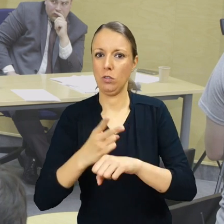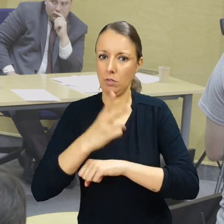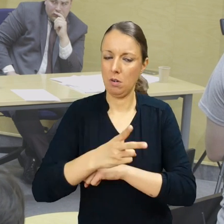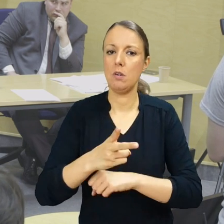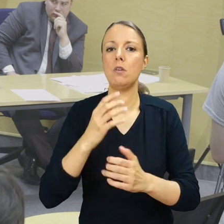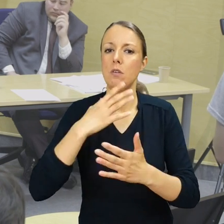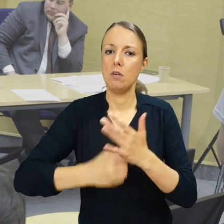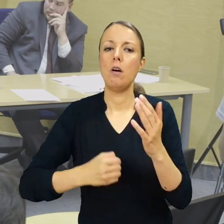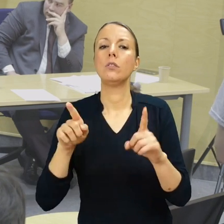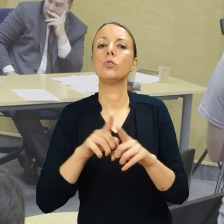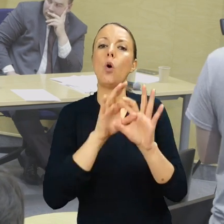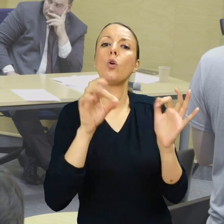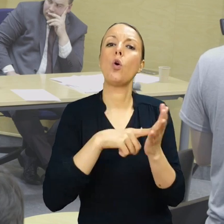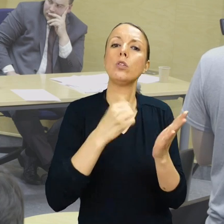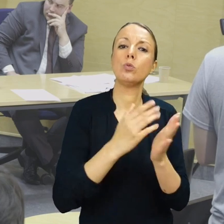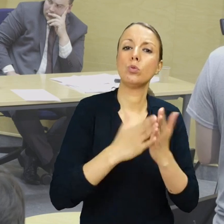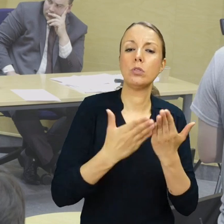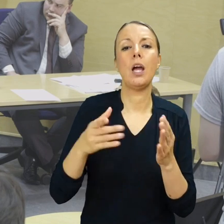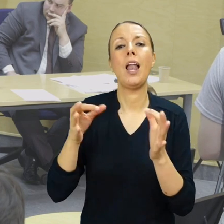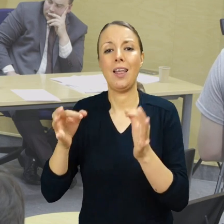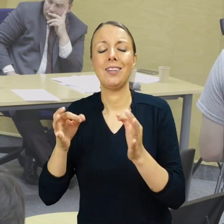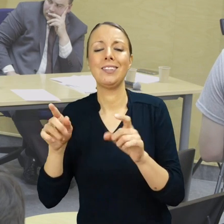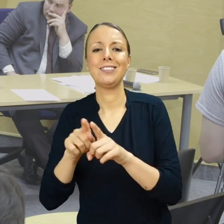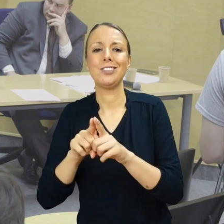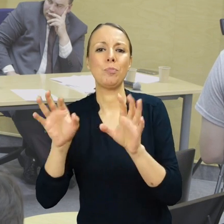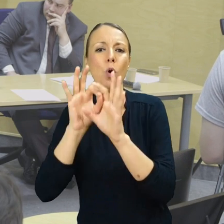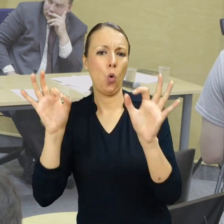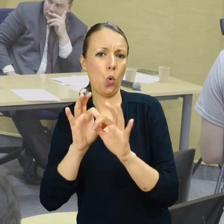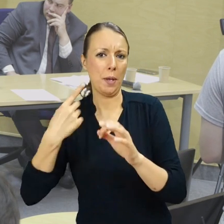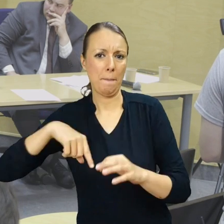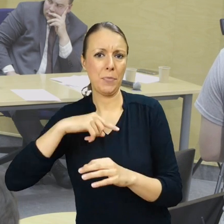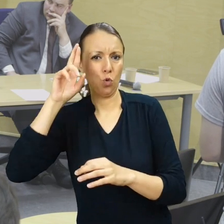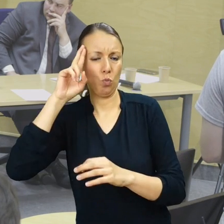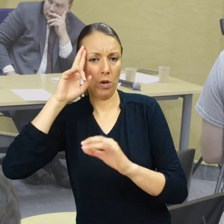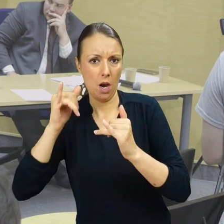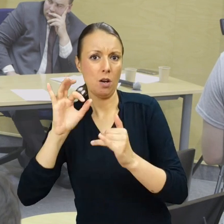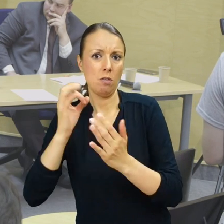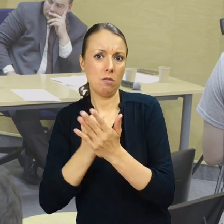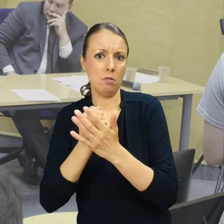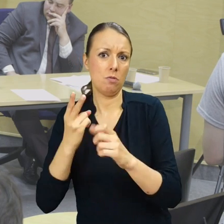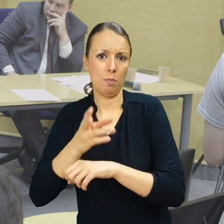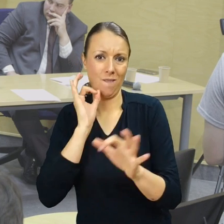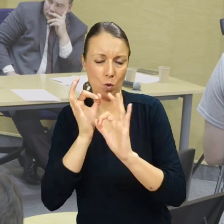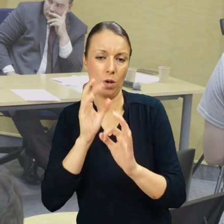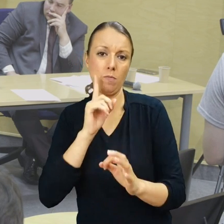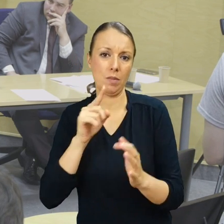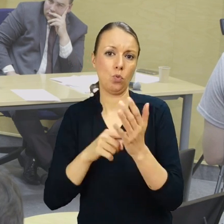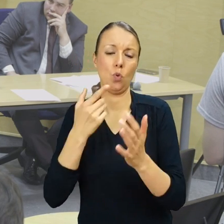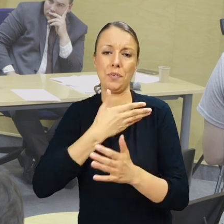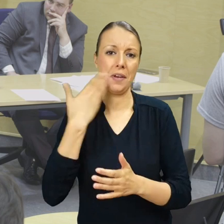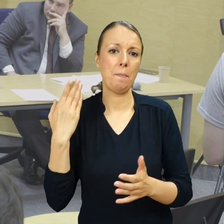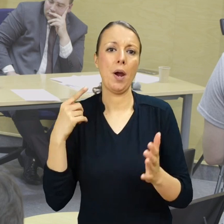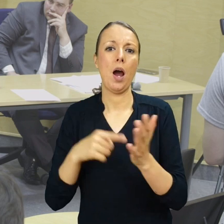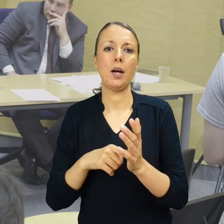aktualnym, takim jurydycznym rozumieniu, no ona nie będzie trzymać standardu takiego materialno-prawnego prawa